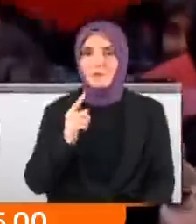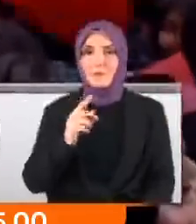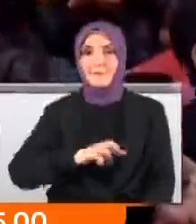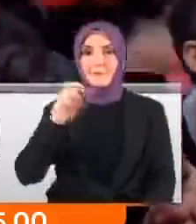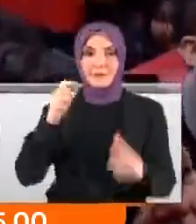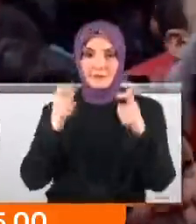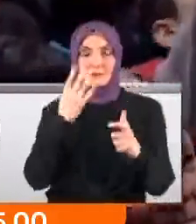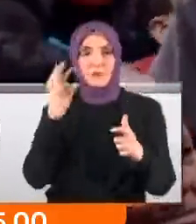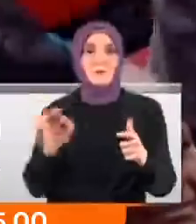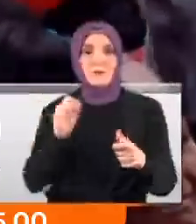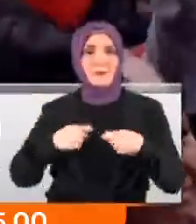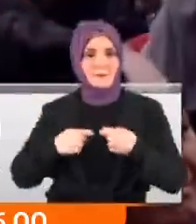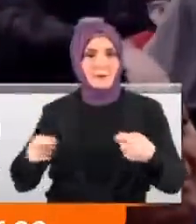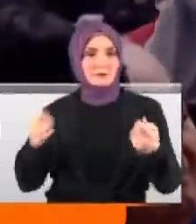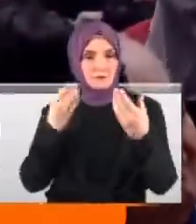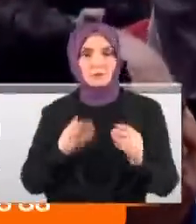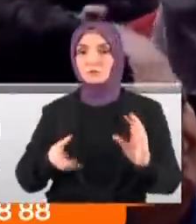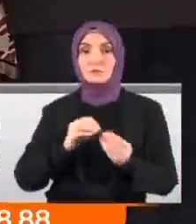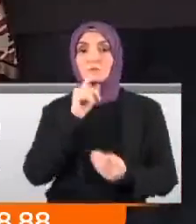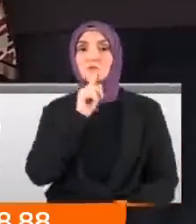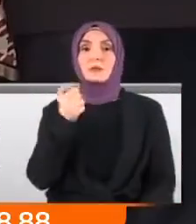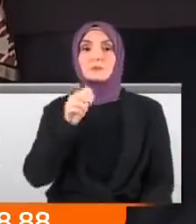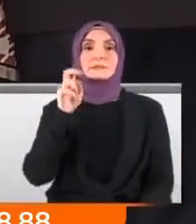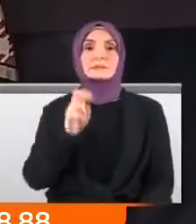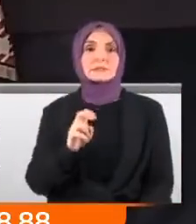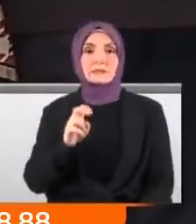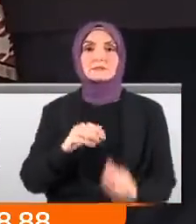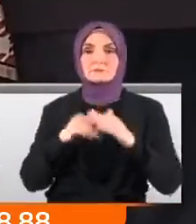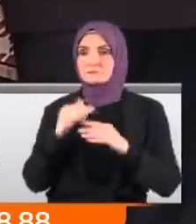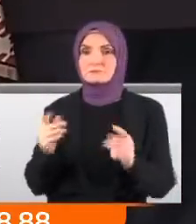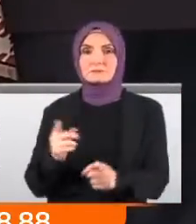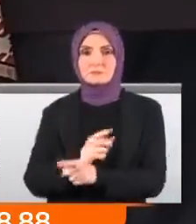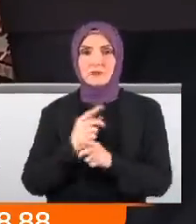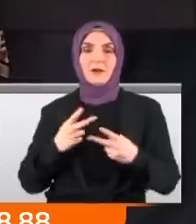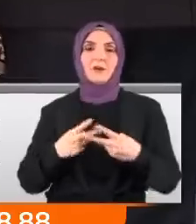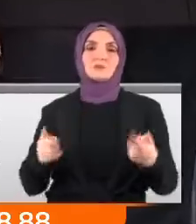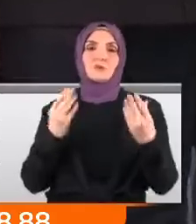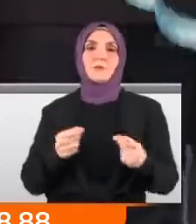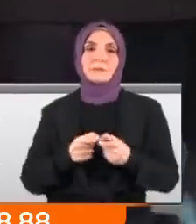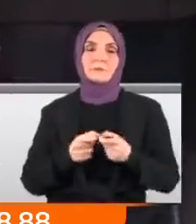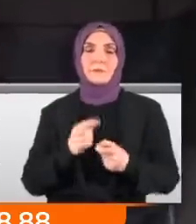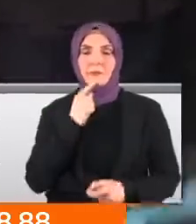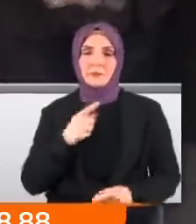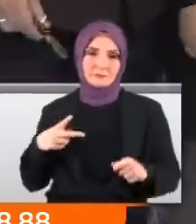olan 168 ayrı yatırımın açılışına geldi. Bismillahirrahmanirrahim.